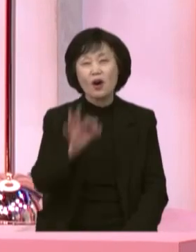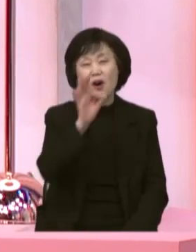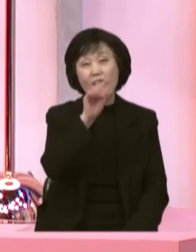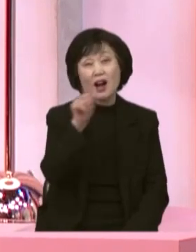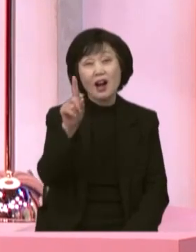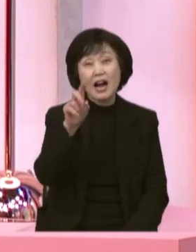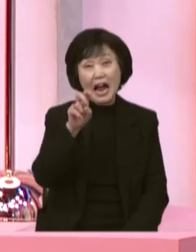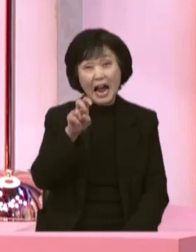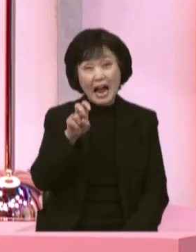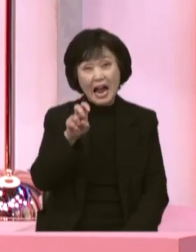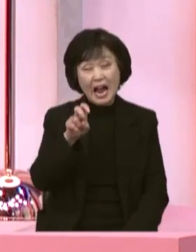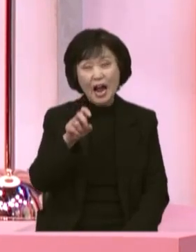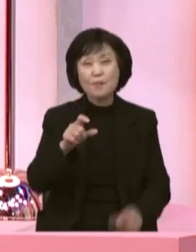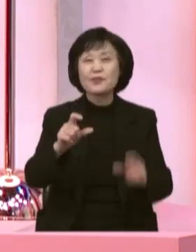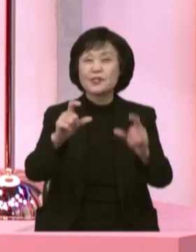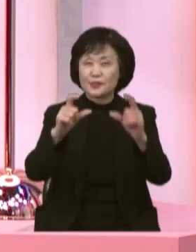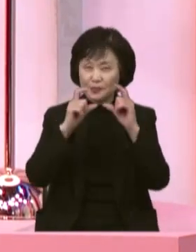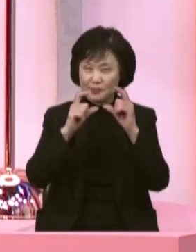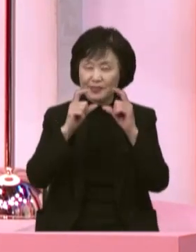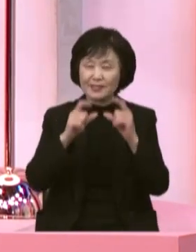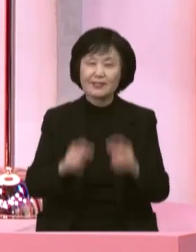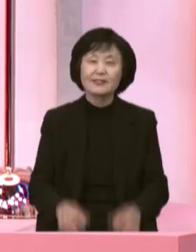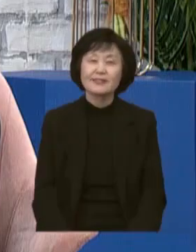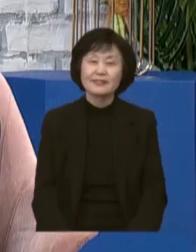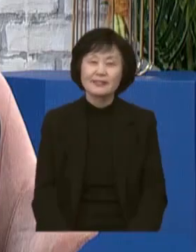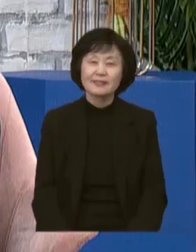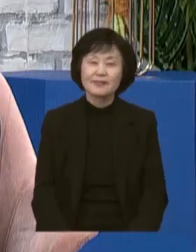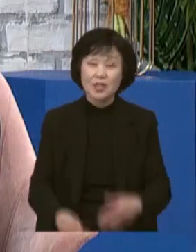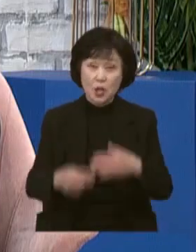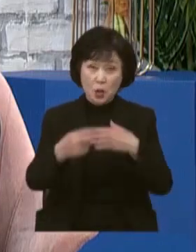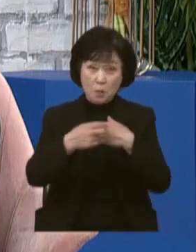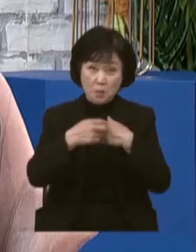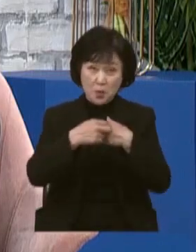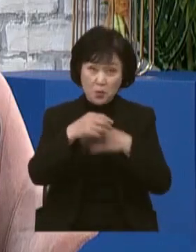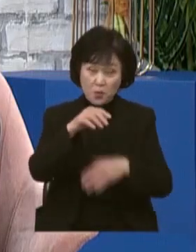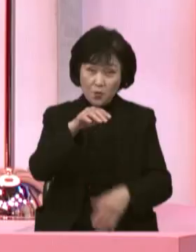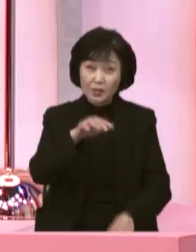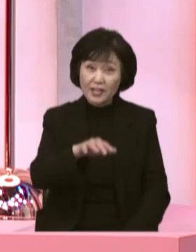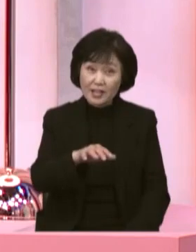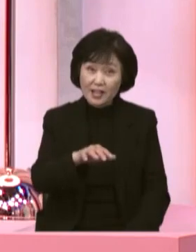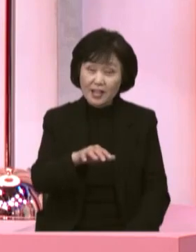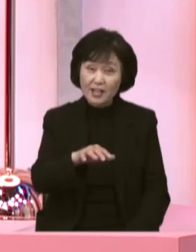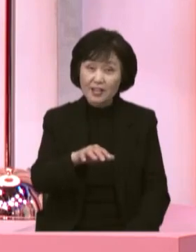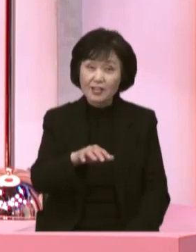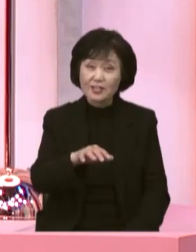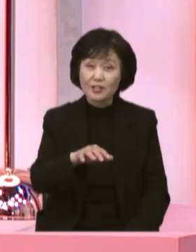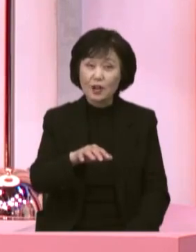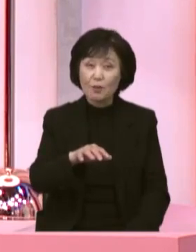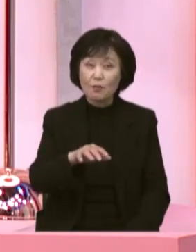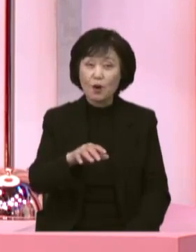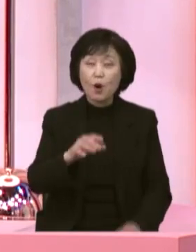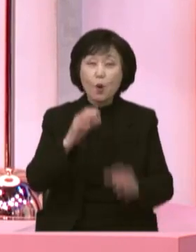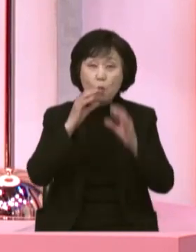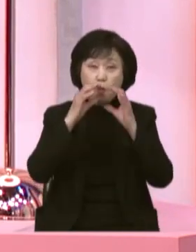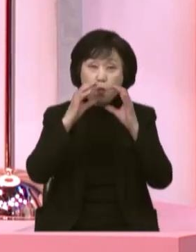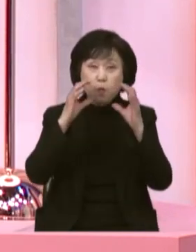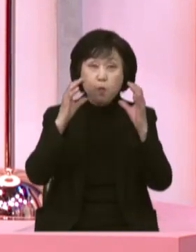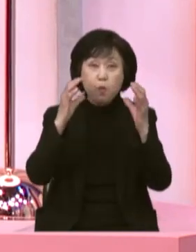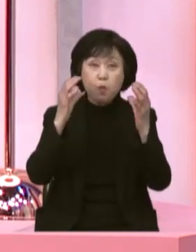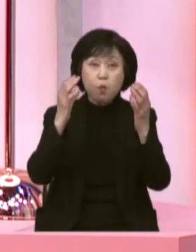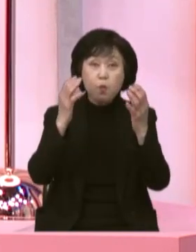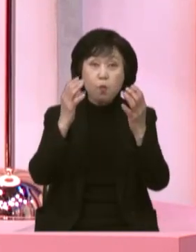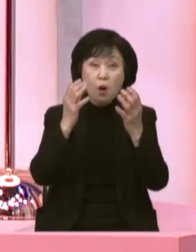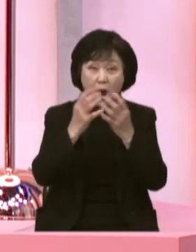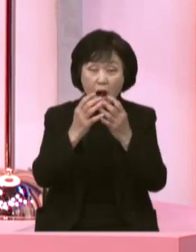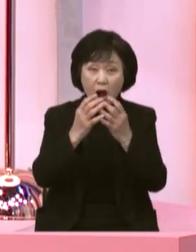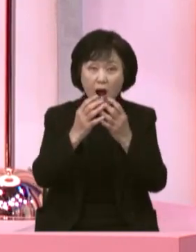뭐 암이라고 그랬대요. 근데 나는 그거를 이제 수술을 해 어떻게 막 이제 그 의사하고